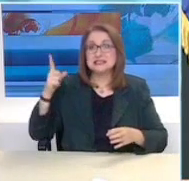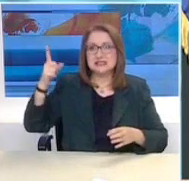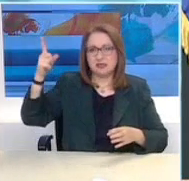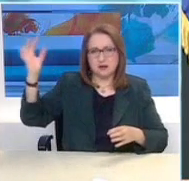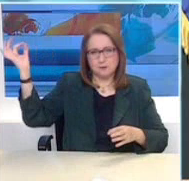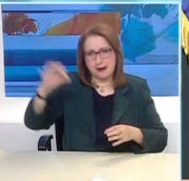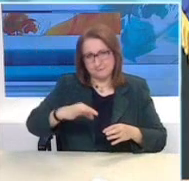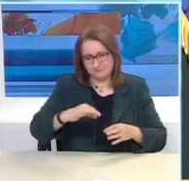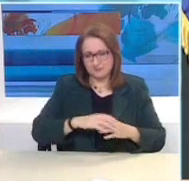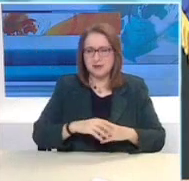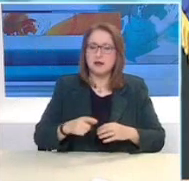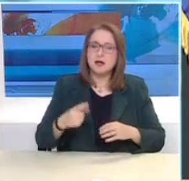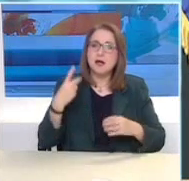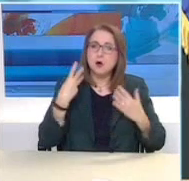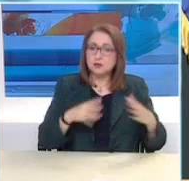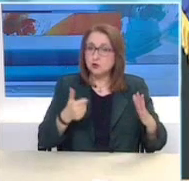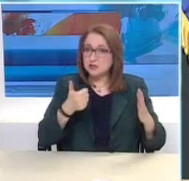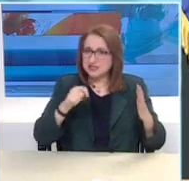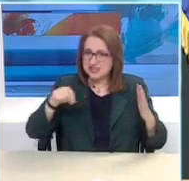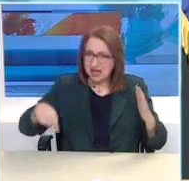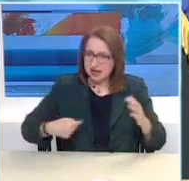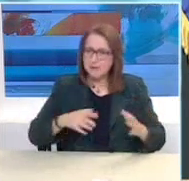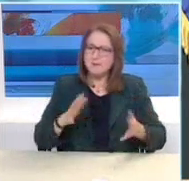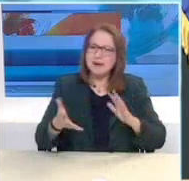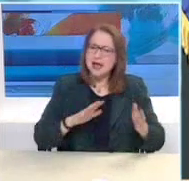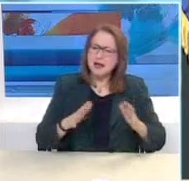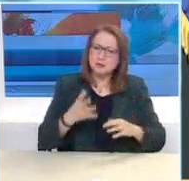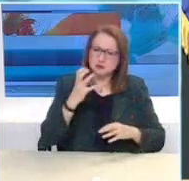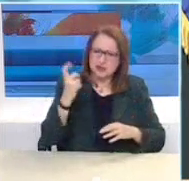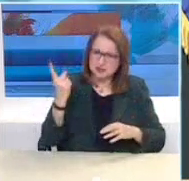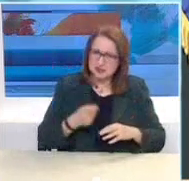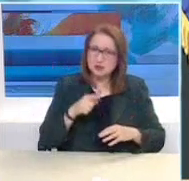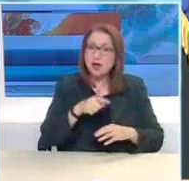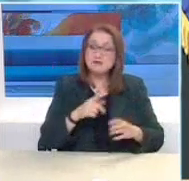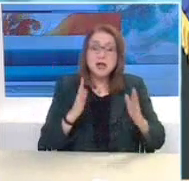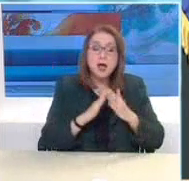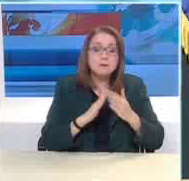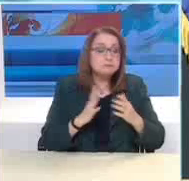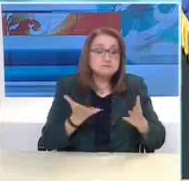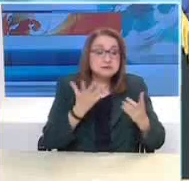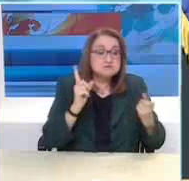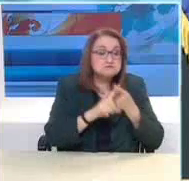εξωτερικό. Και 869, το 40%, είναι σχετιζόμενα με ήδη γνωστό κρούσμα.